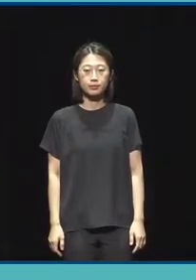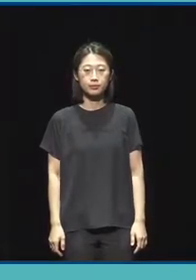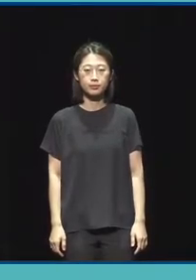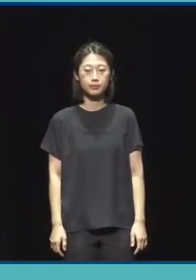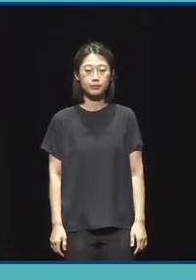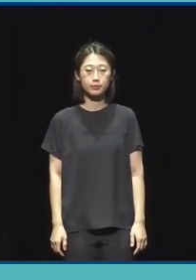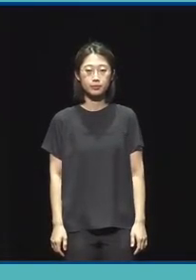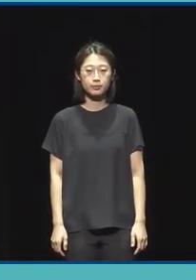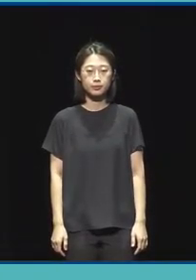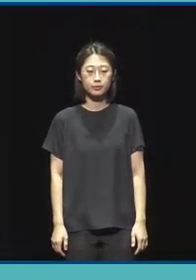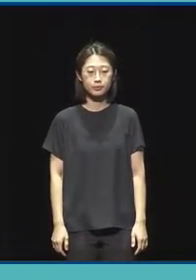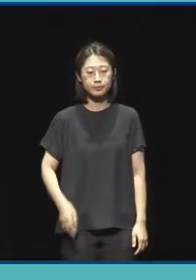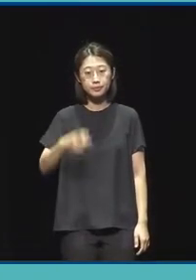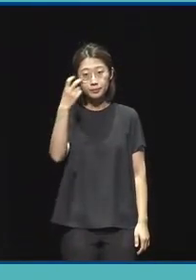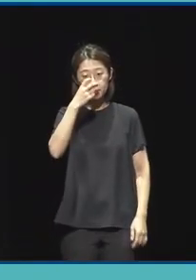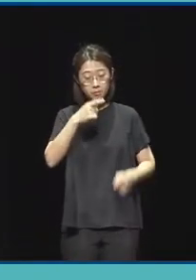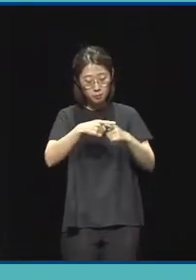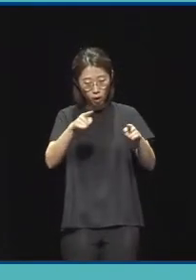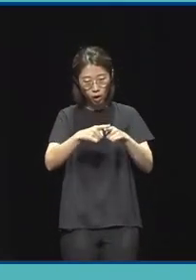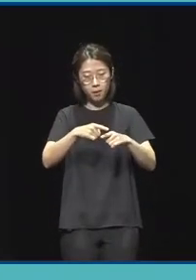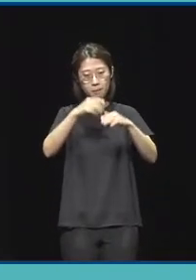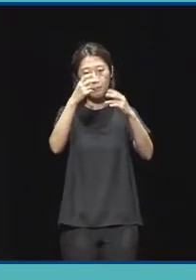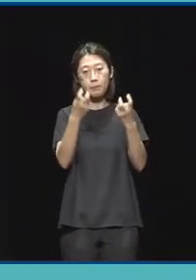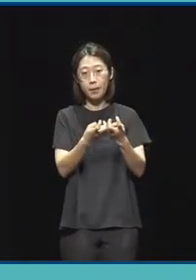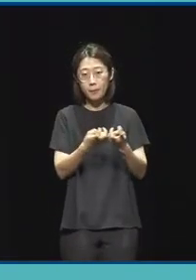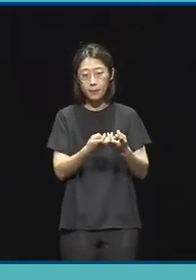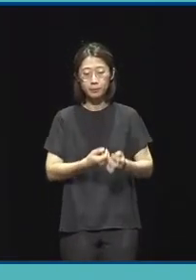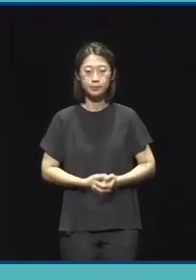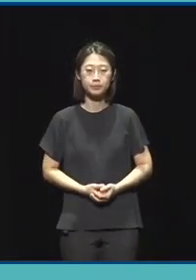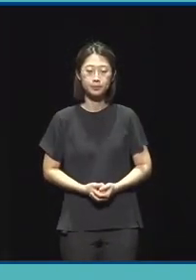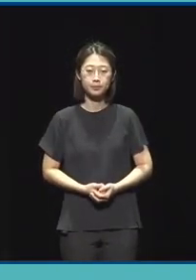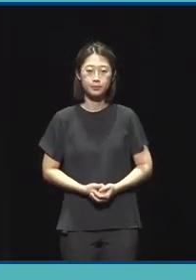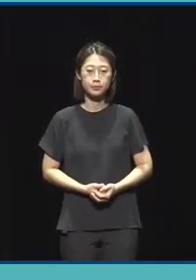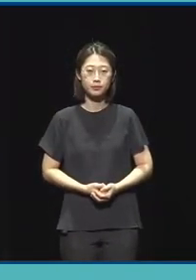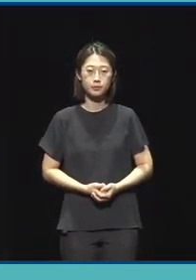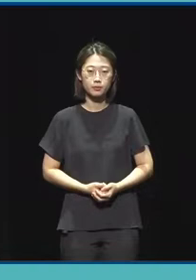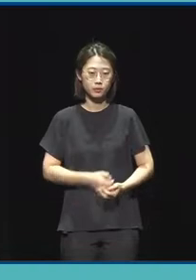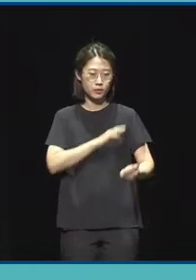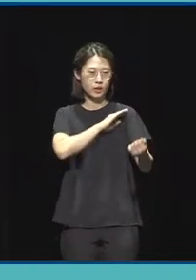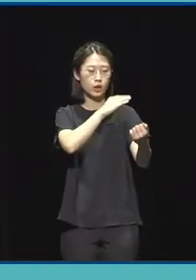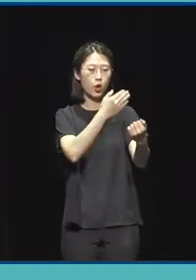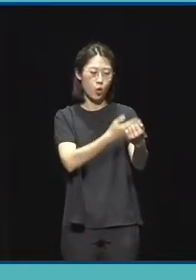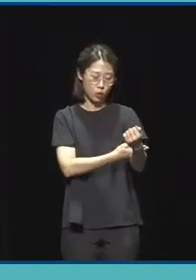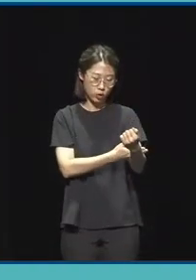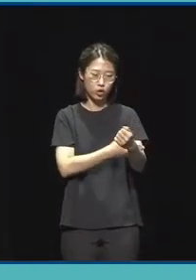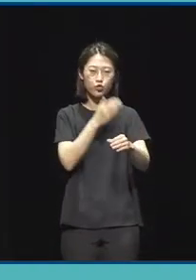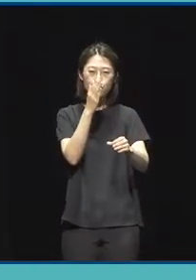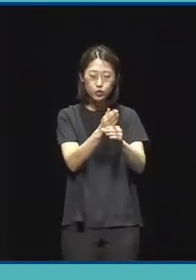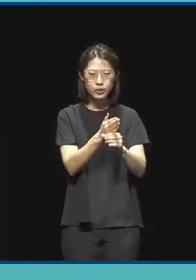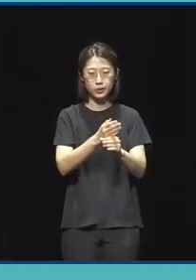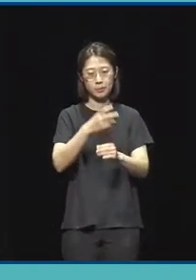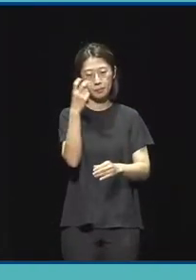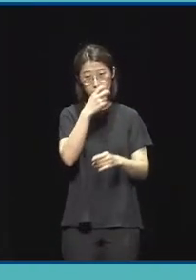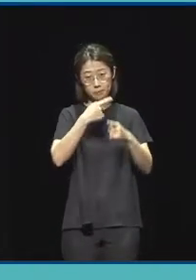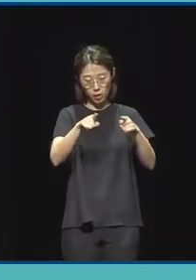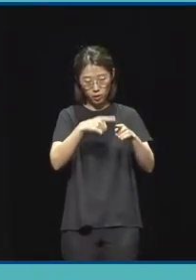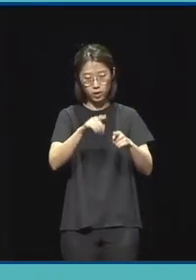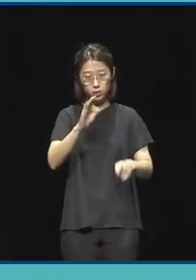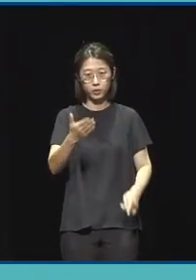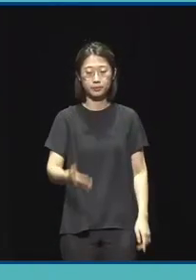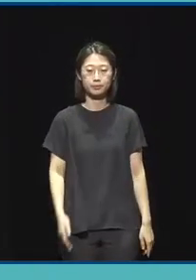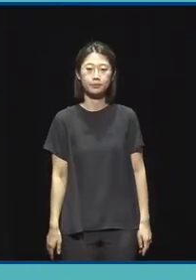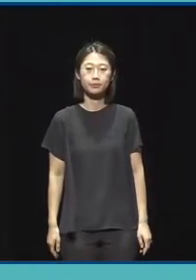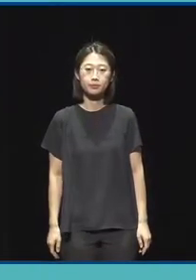네 심의 방식입니다 본사업도 블라인드 심사로 진행이 됩니다 그래서 지원 신청서에는